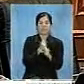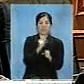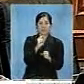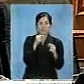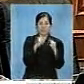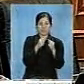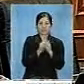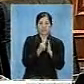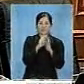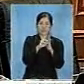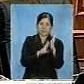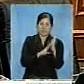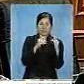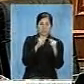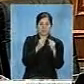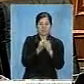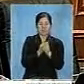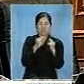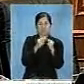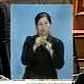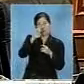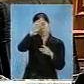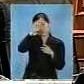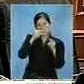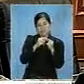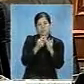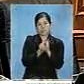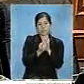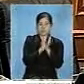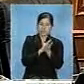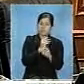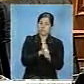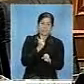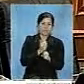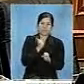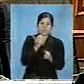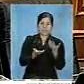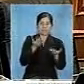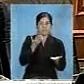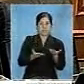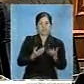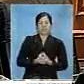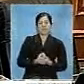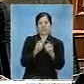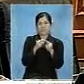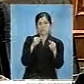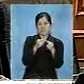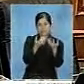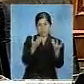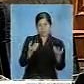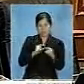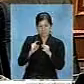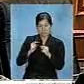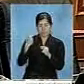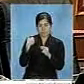ช่าในระบบร้านสะดวกซื้อหรืออะไรก็ตามนะครับจะมีรายได้แต่ว่าหลังติดกันนั้นมูลค่าทรัพย์สินควรจะถูกประเมินในระดับเดีย